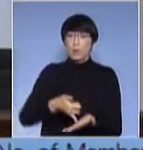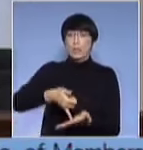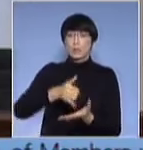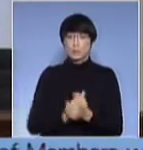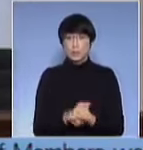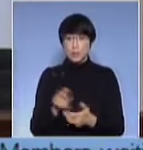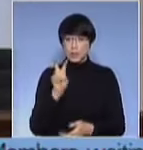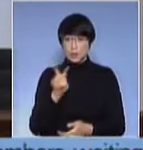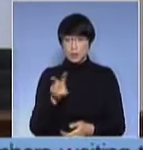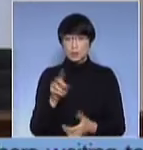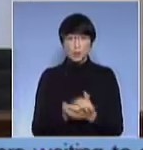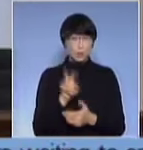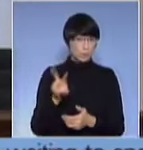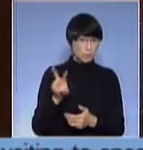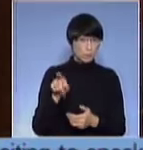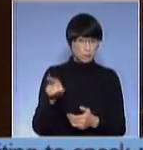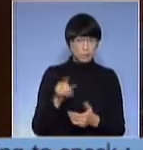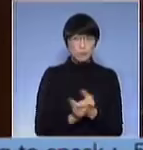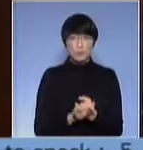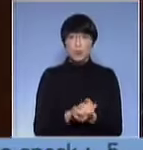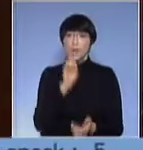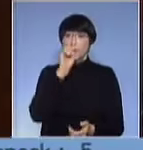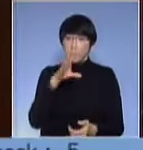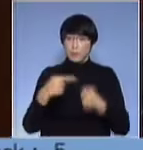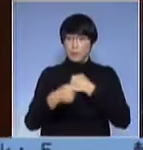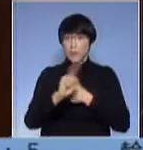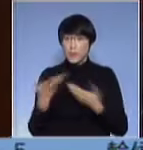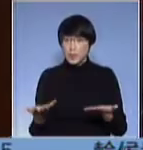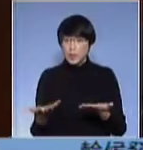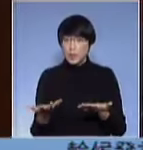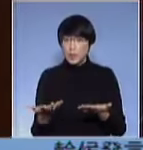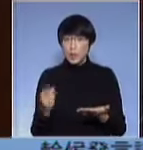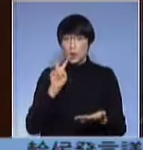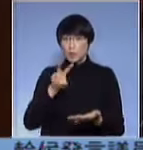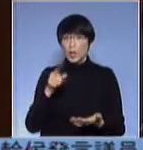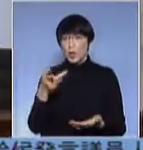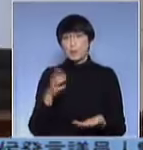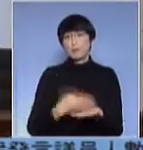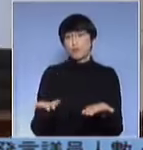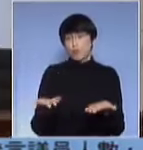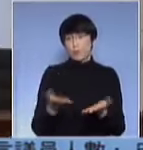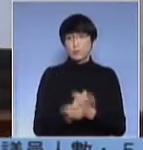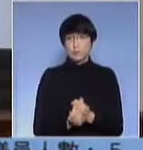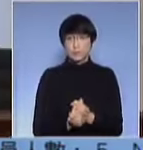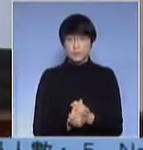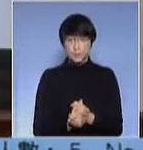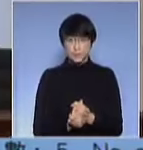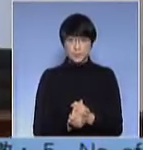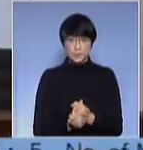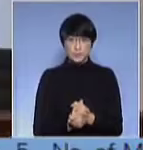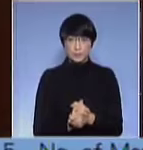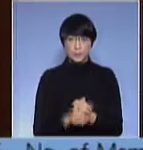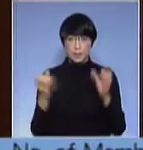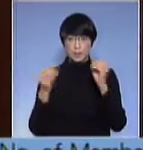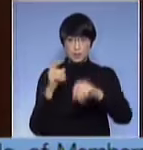我見到立一立局長唔喺度， 請你提出第一項質詢。 小說話你都係咁樣，主席。主席， 質詢